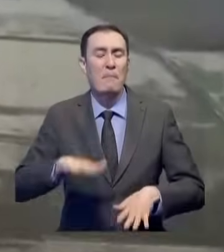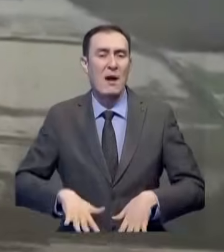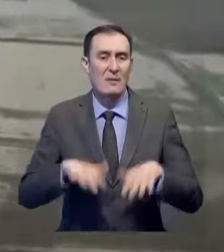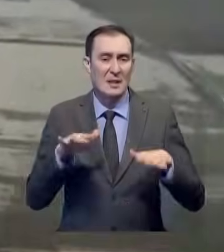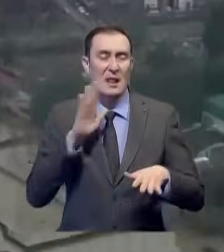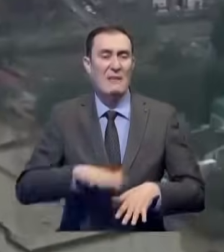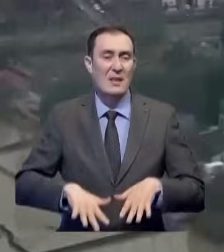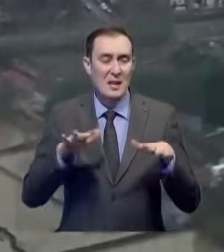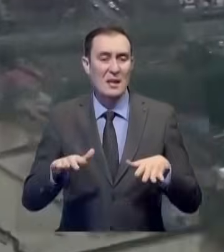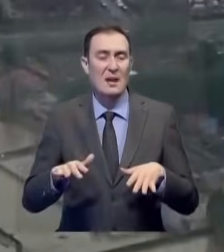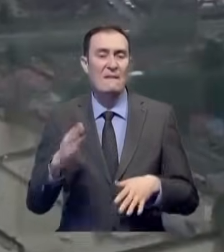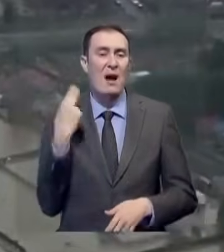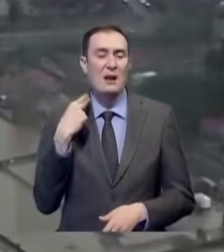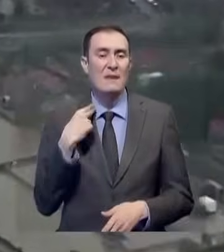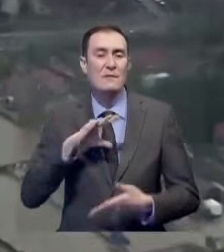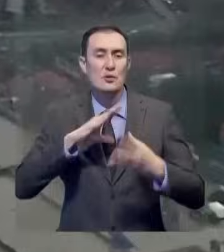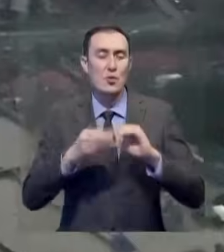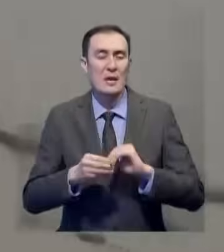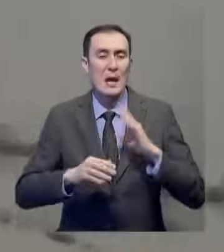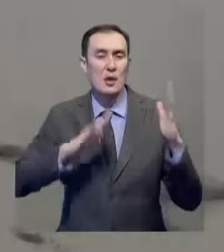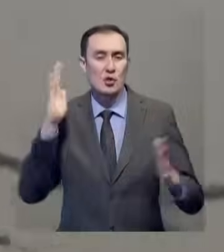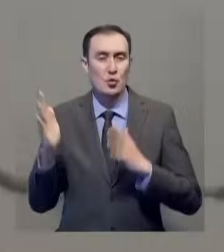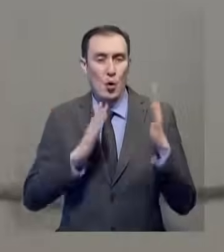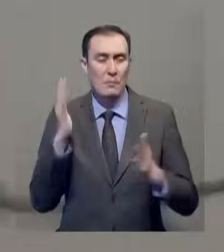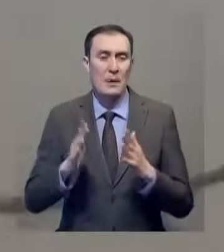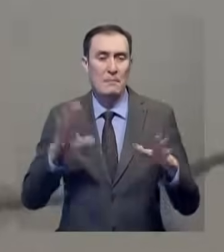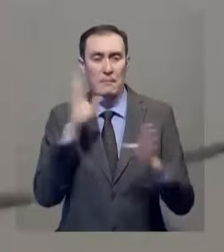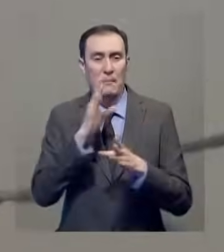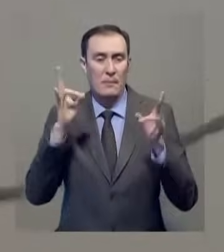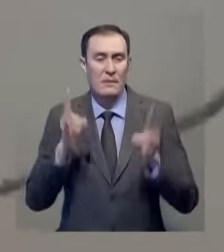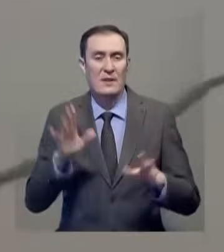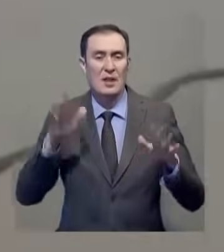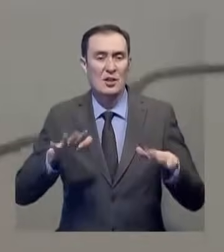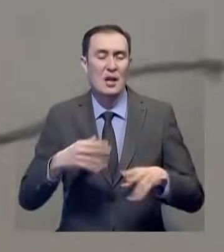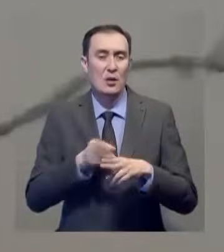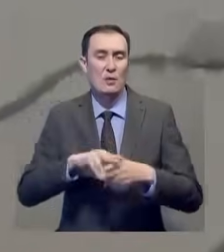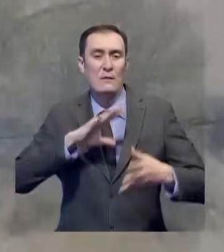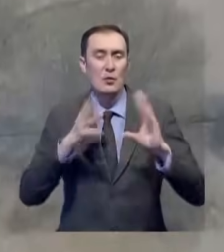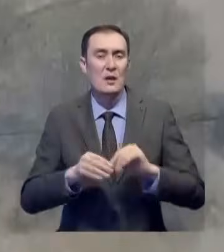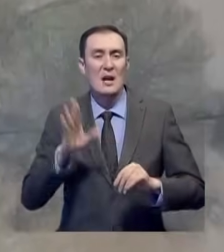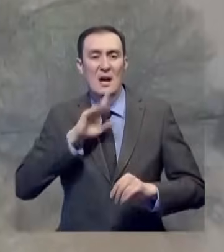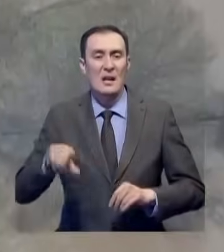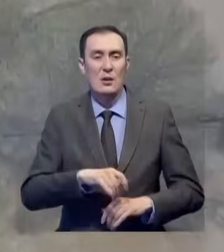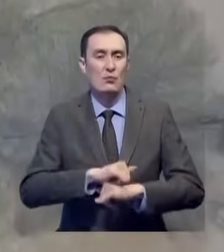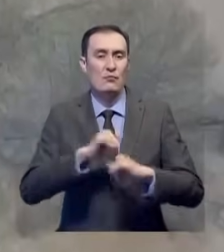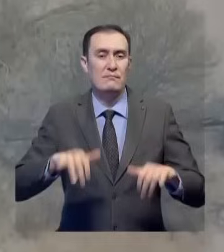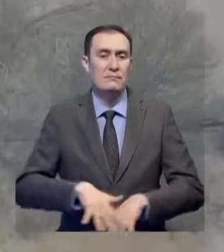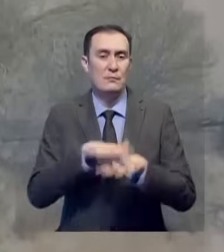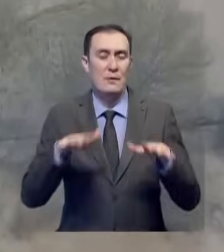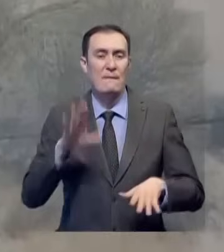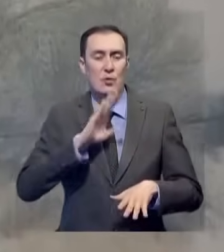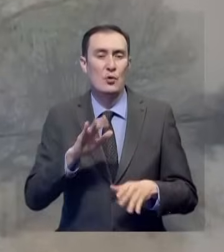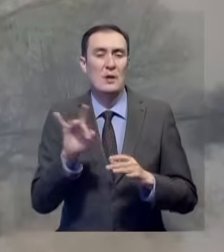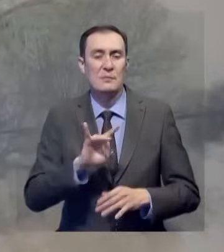паводках. Наводнения в стране – последствия шторма Хэнк и обильных дождей, которые привели к разливу рек. Сейчас там уровень